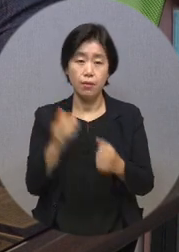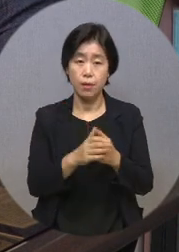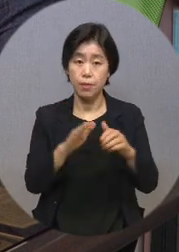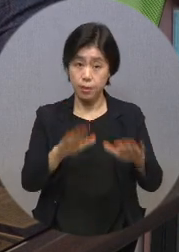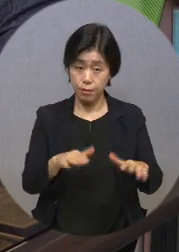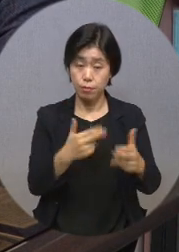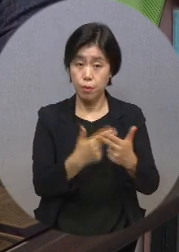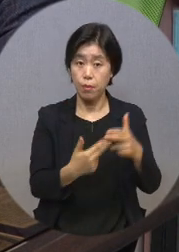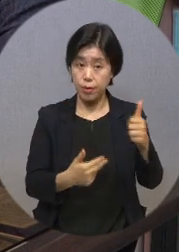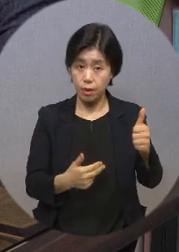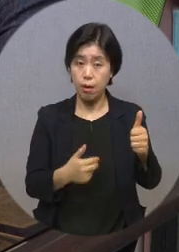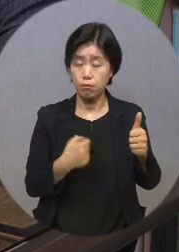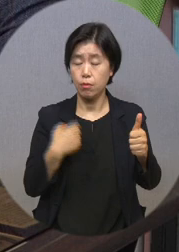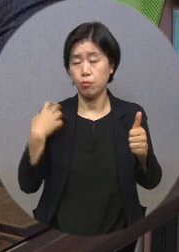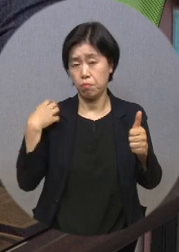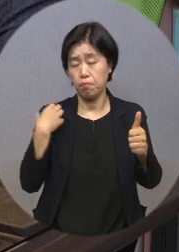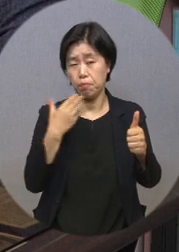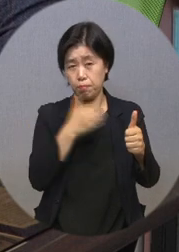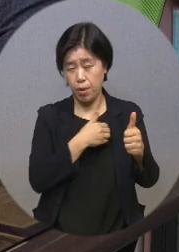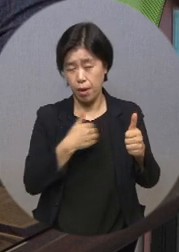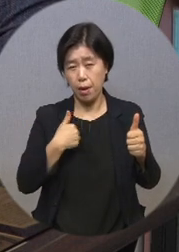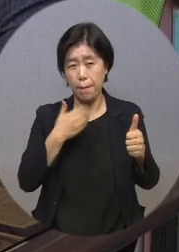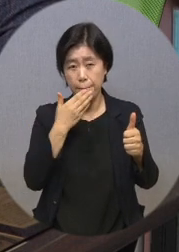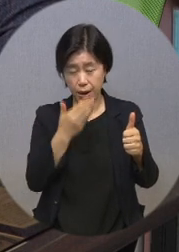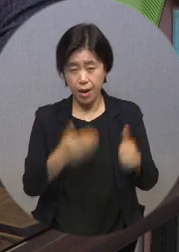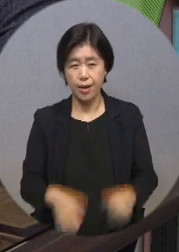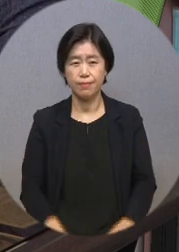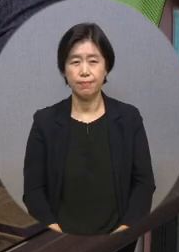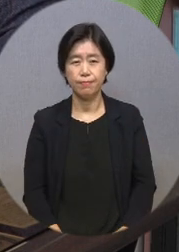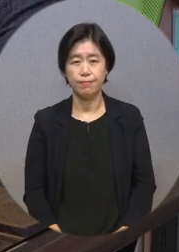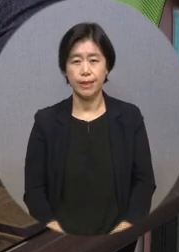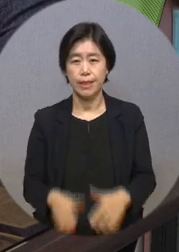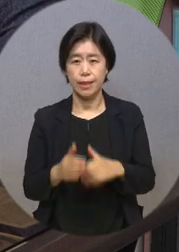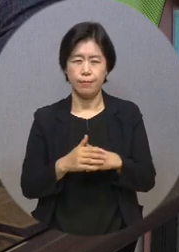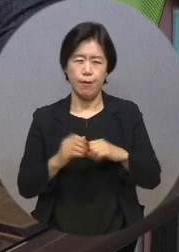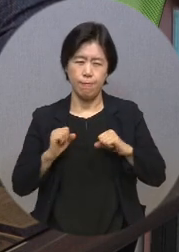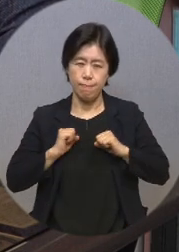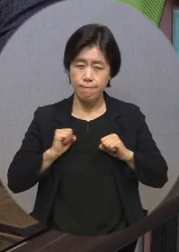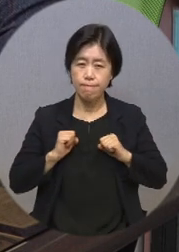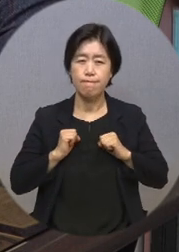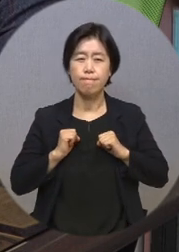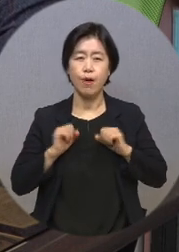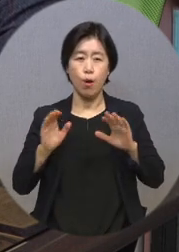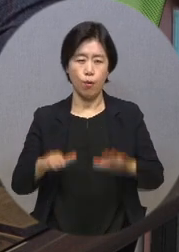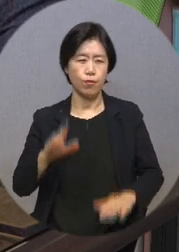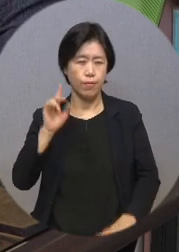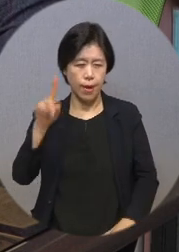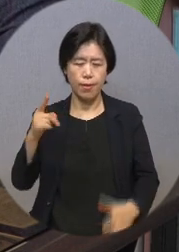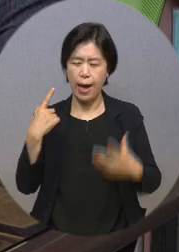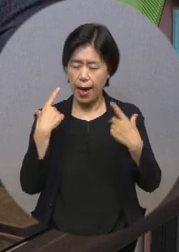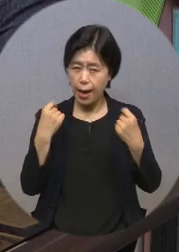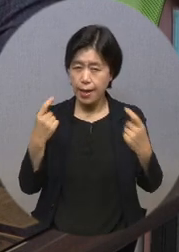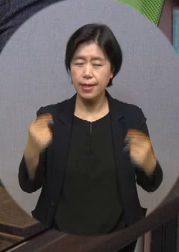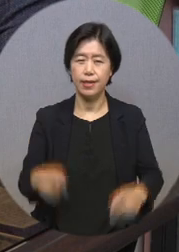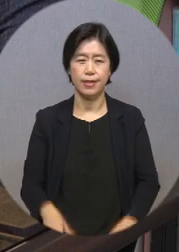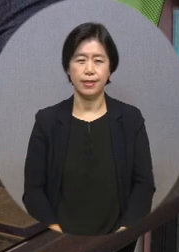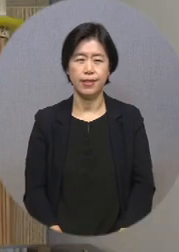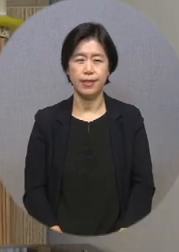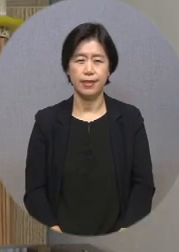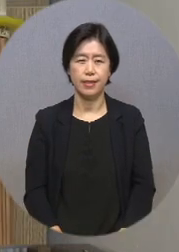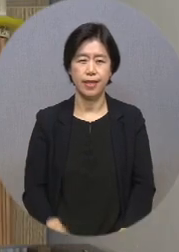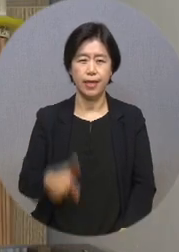책임감이라고 할까요? 그런 것도 작용을 했기 때문에 최선을 다해서 오늘도 내일도 늘 기부가